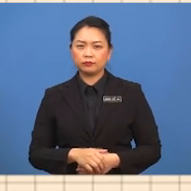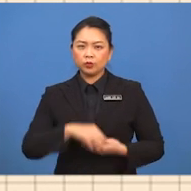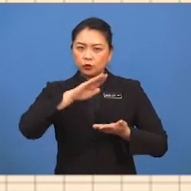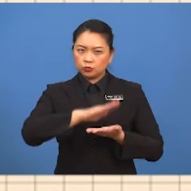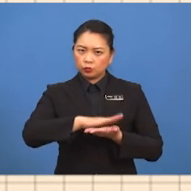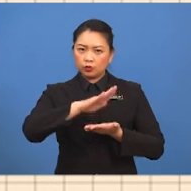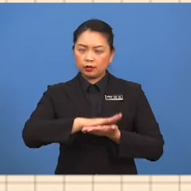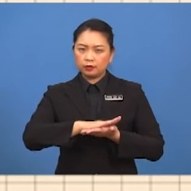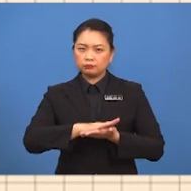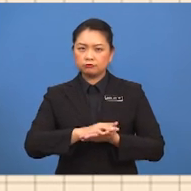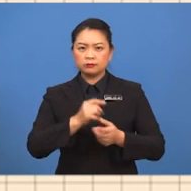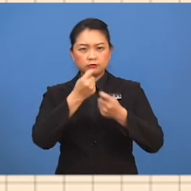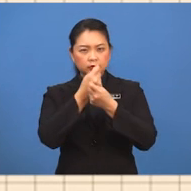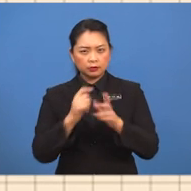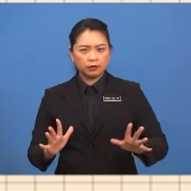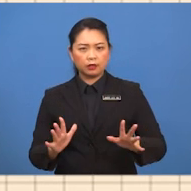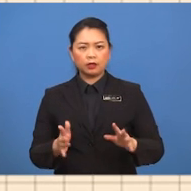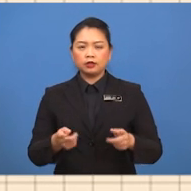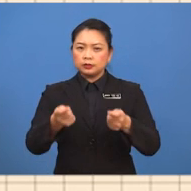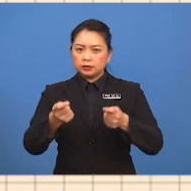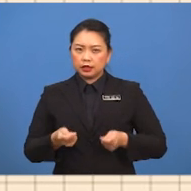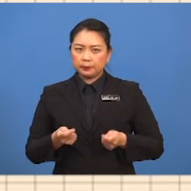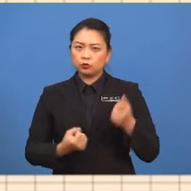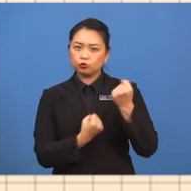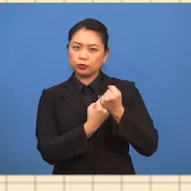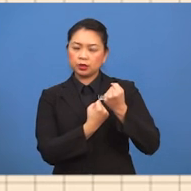Pihak sekolah telah menerima sumbangan